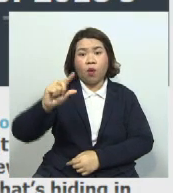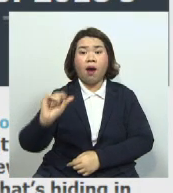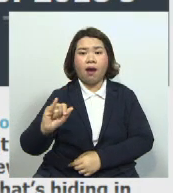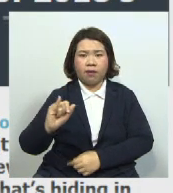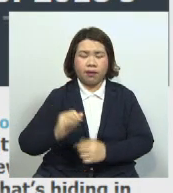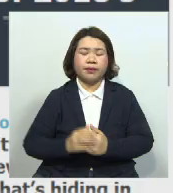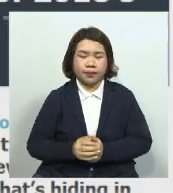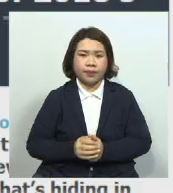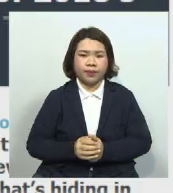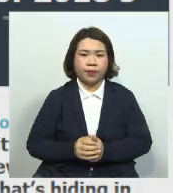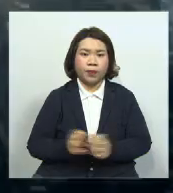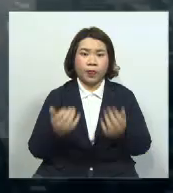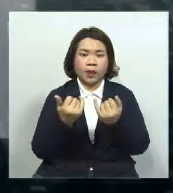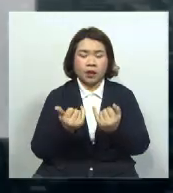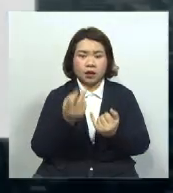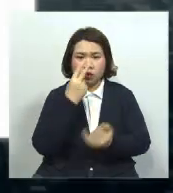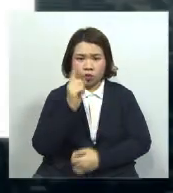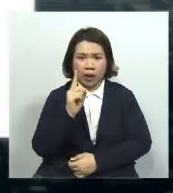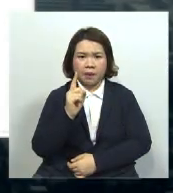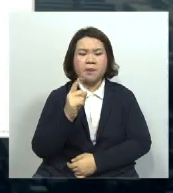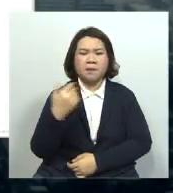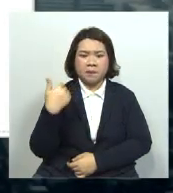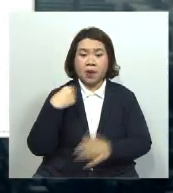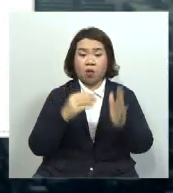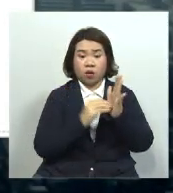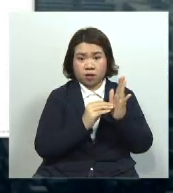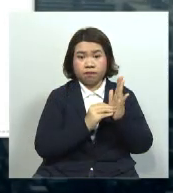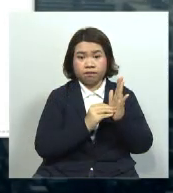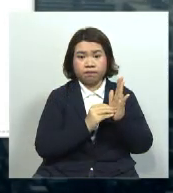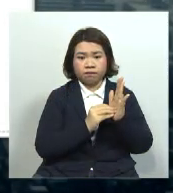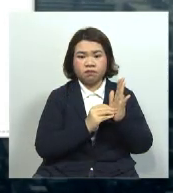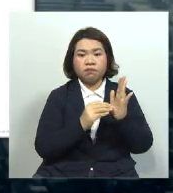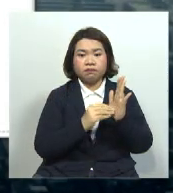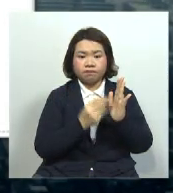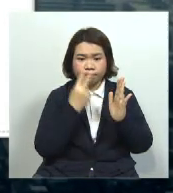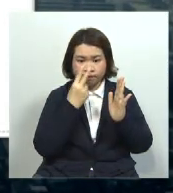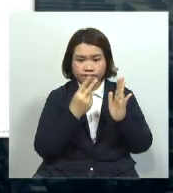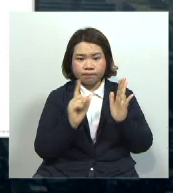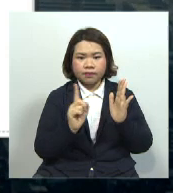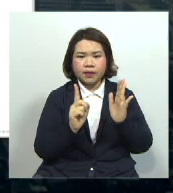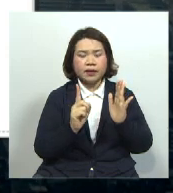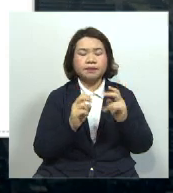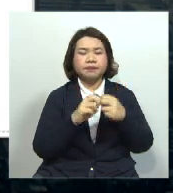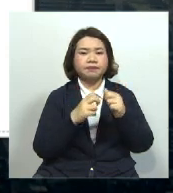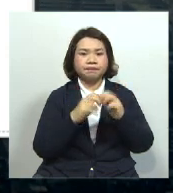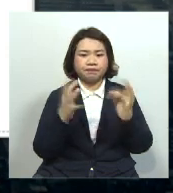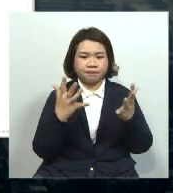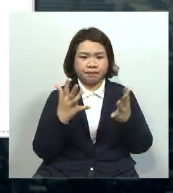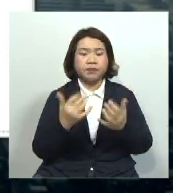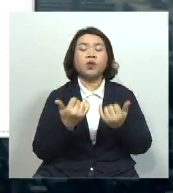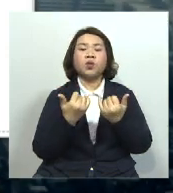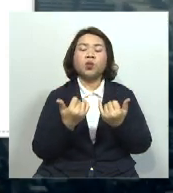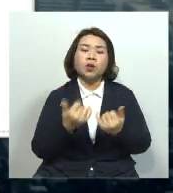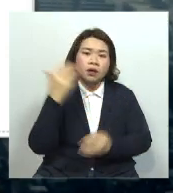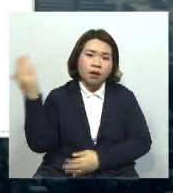ค่ะในขณะเดียวกันค่ะเรื่องของสถานการณ์ในกรุงเทพมหานครเนี่ยนะคะก็ยังไม่น่าห่วงพบว่าวัน